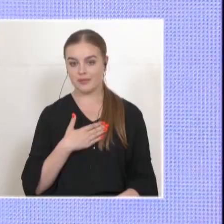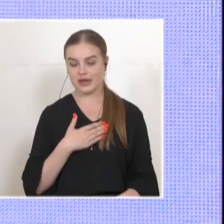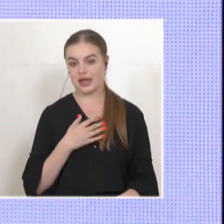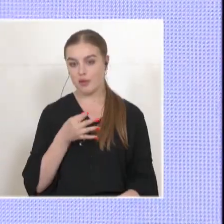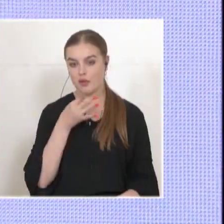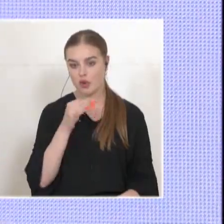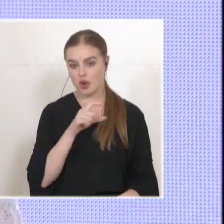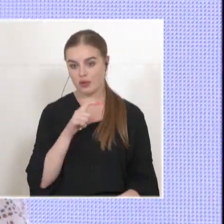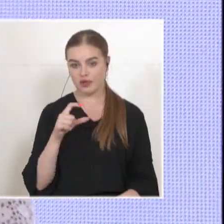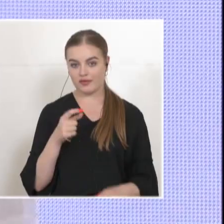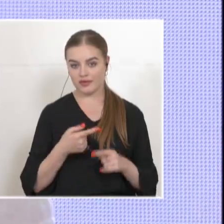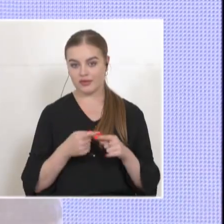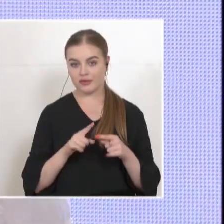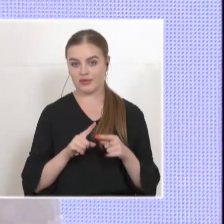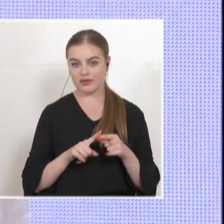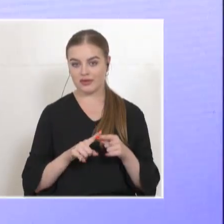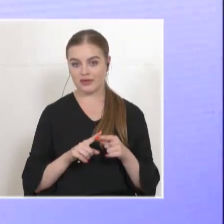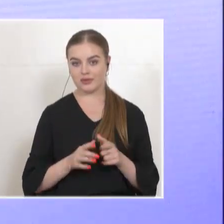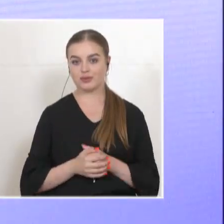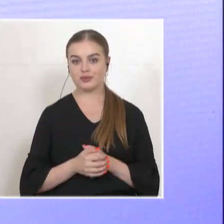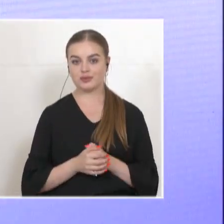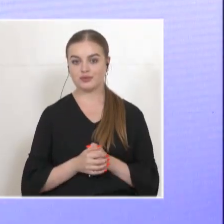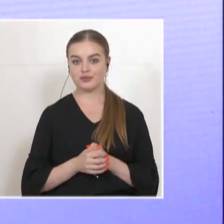прокоментувати їх. Можливо, ти погодишся, можливо, ні.